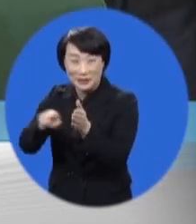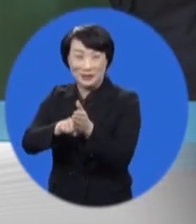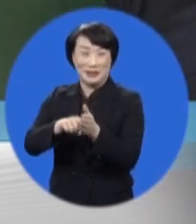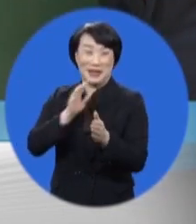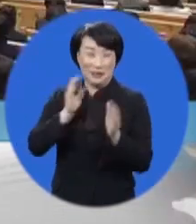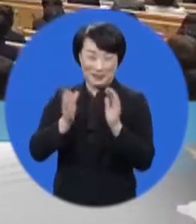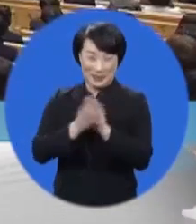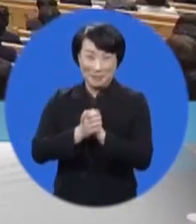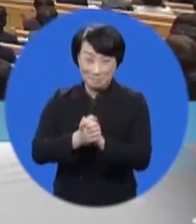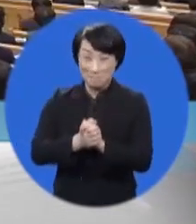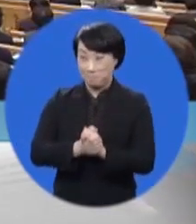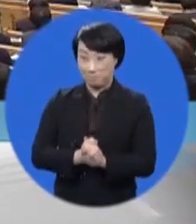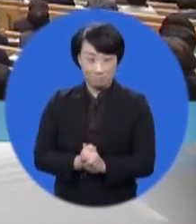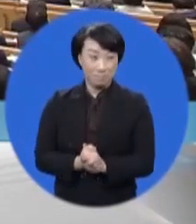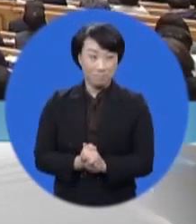아멘.